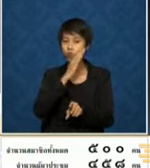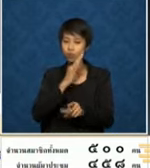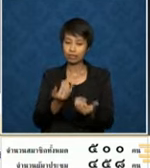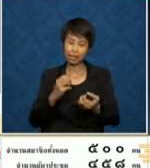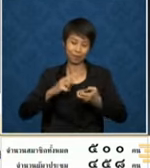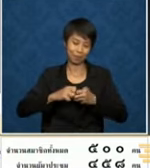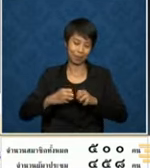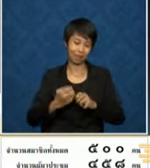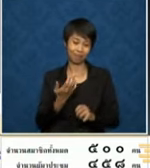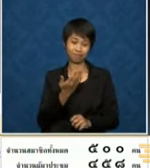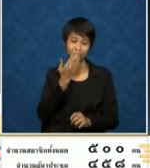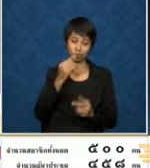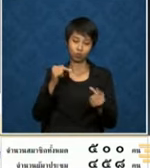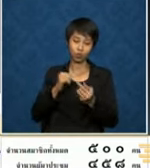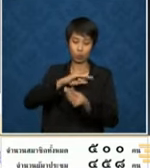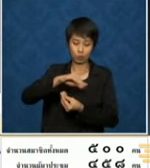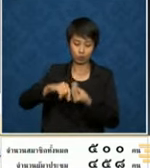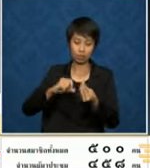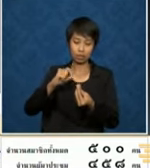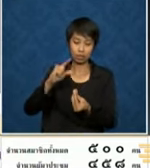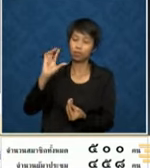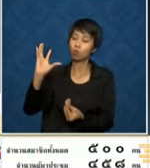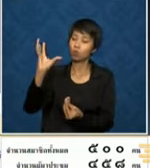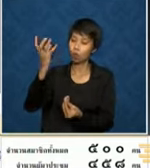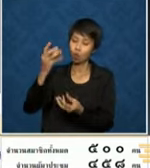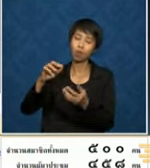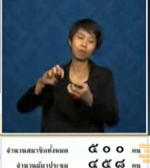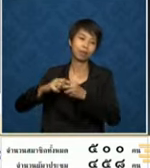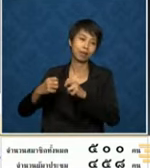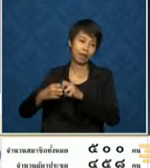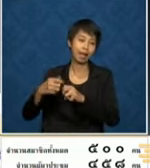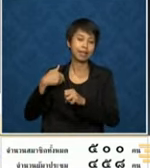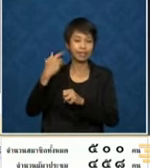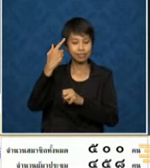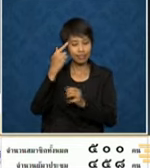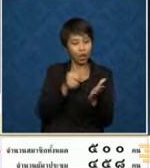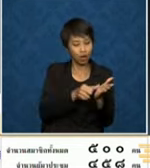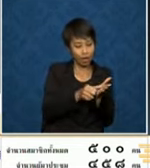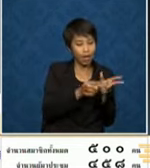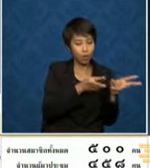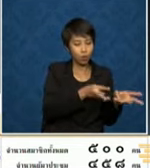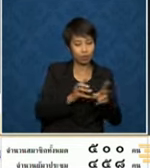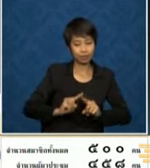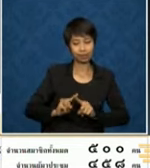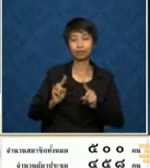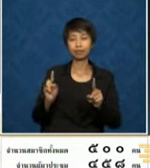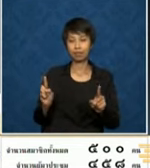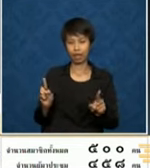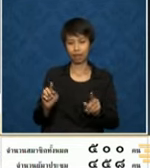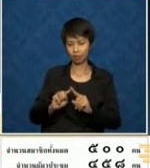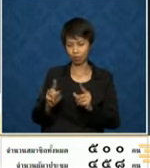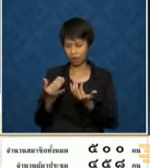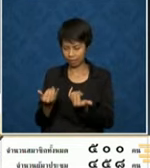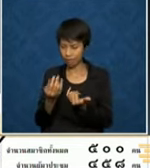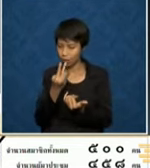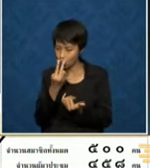ะสั้นนะคะเป็นเรื่องของเศรษฐกิจโลกชะลอตัวนะคะเราก็คงจะแก้ปัญหาแบบนึงแต่ถ้าเรามาดูในรายละเอียดเราจะพ